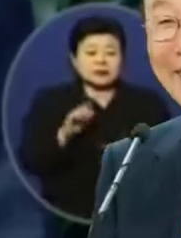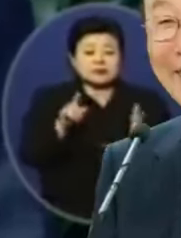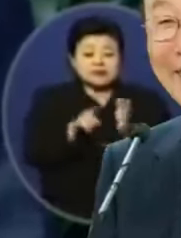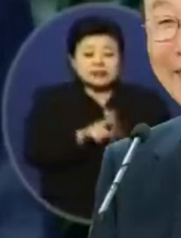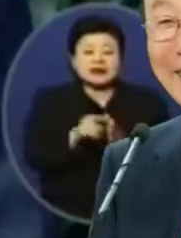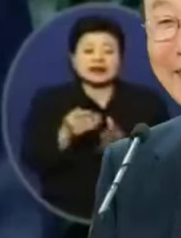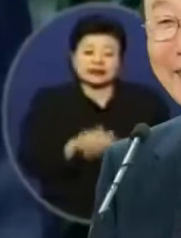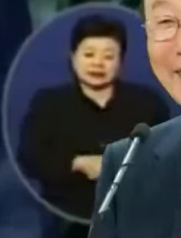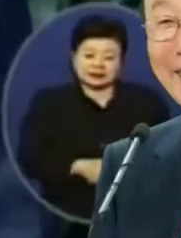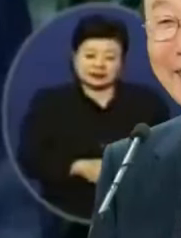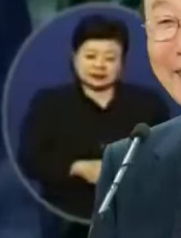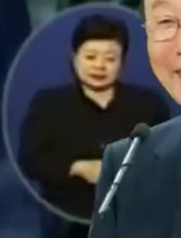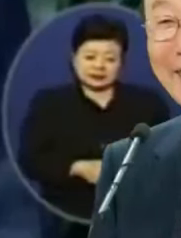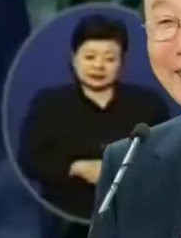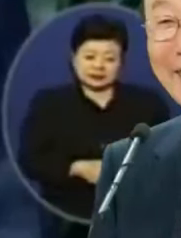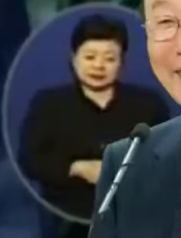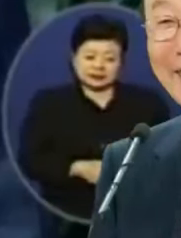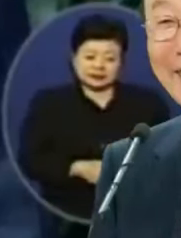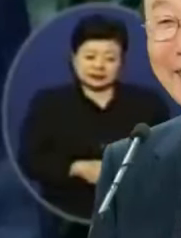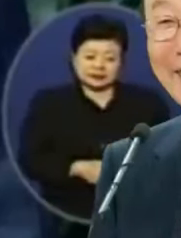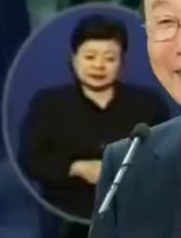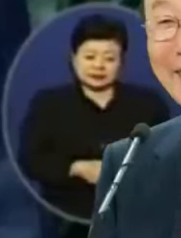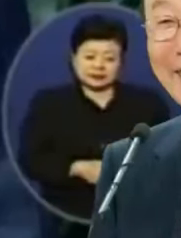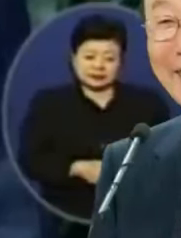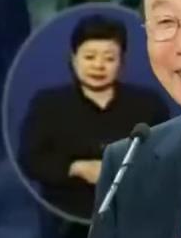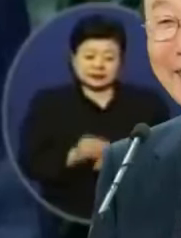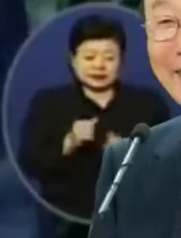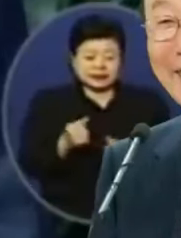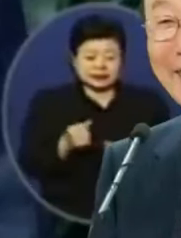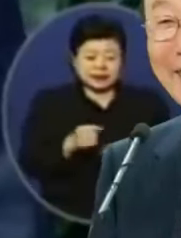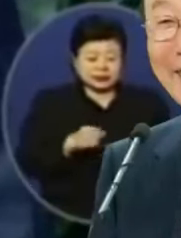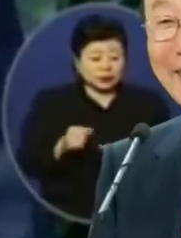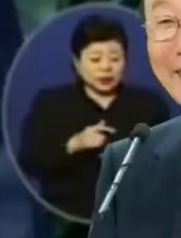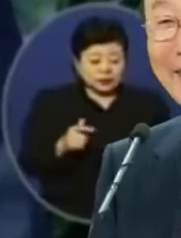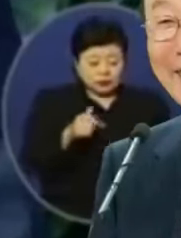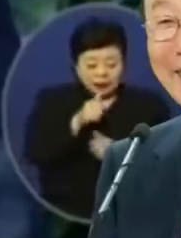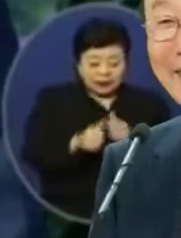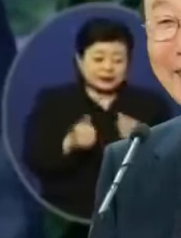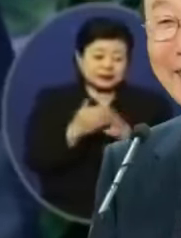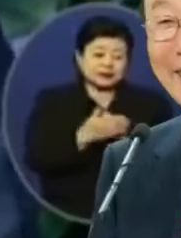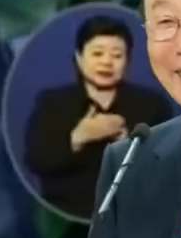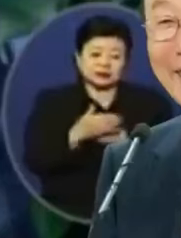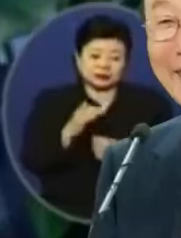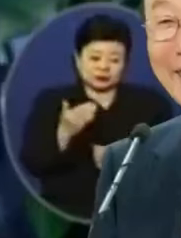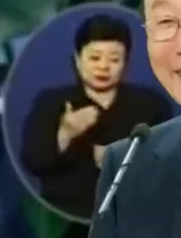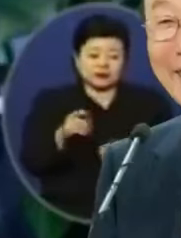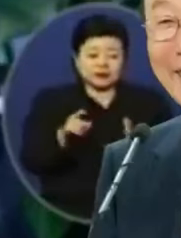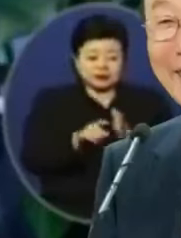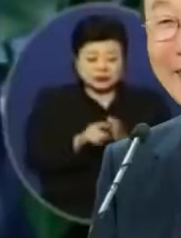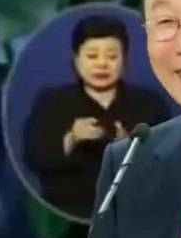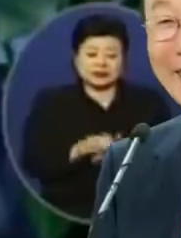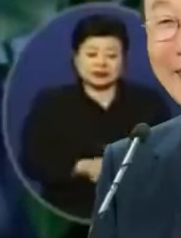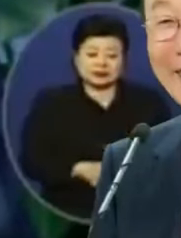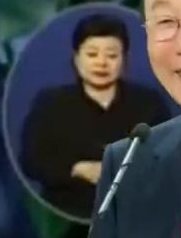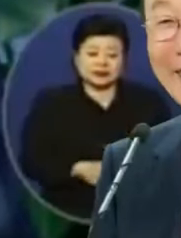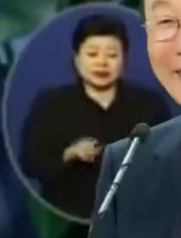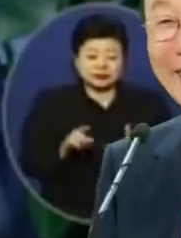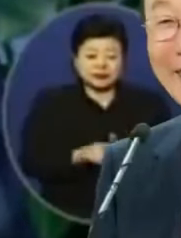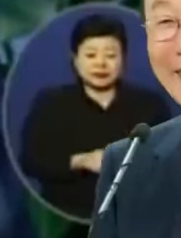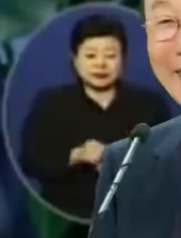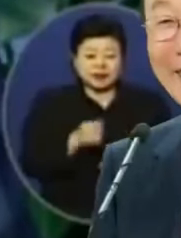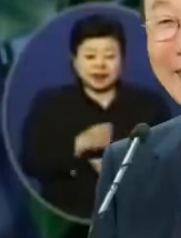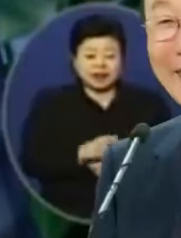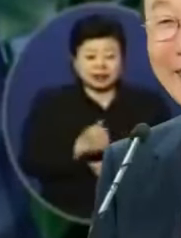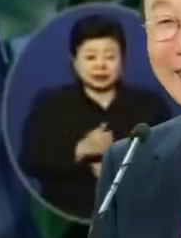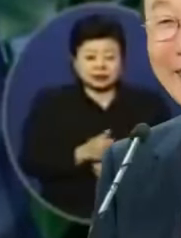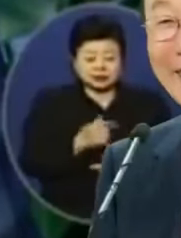것입니다. 저것은 인간의 행위로 된 것이 아니라 하나님의 은혜로 주신 것인데 내가 믿어야 한다. 믿으면